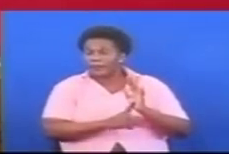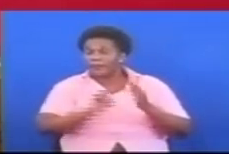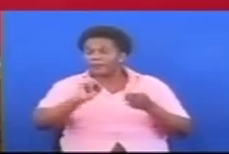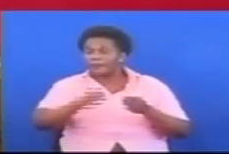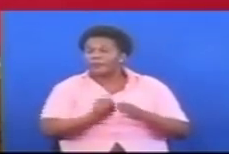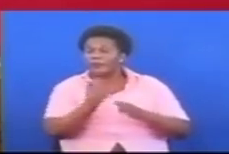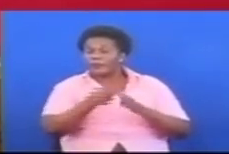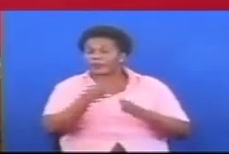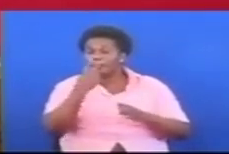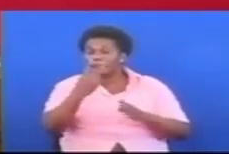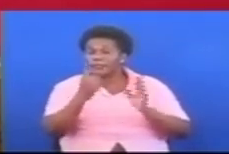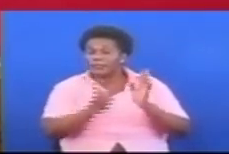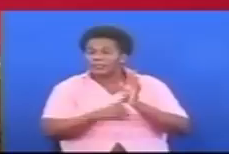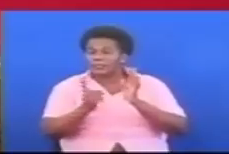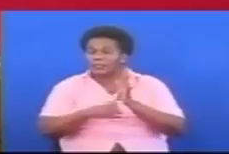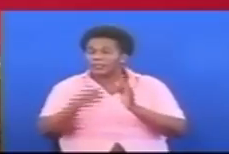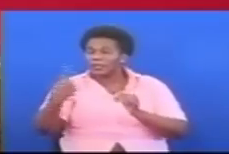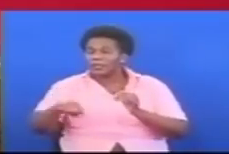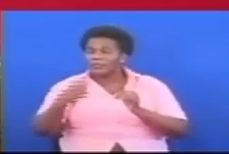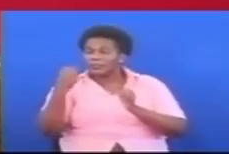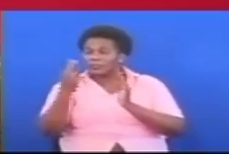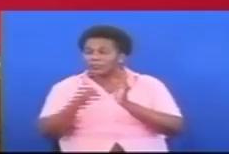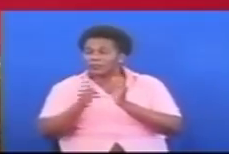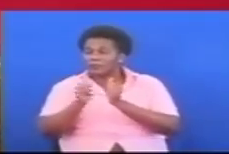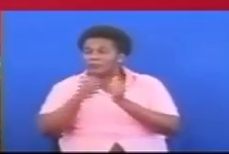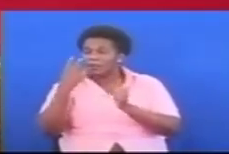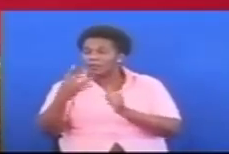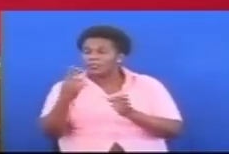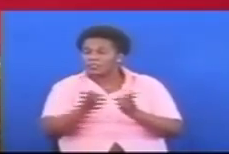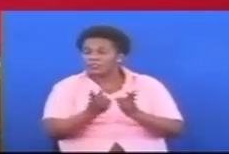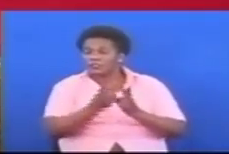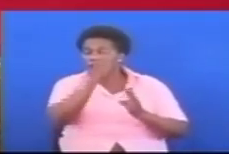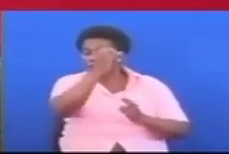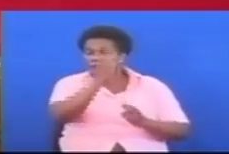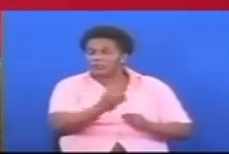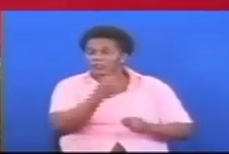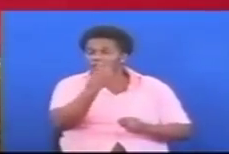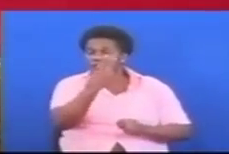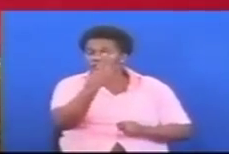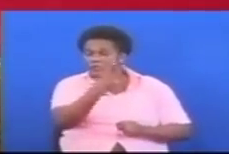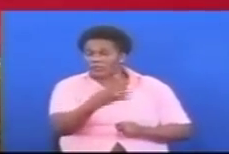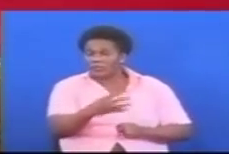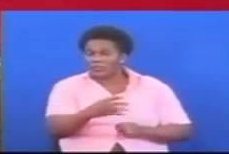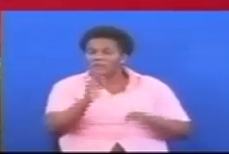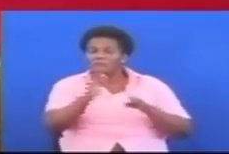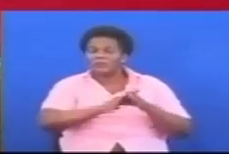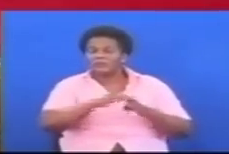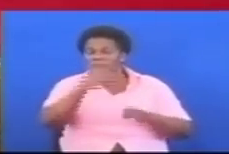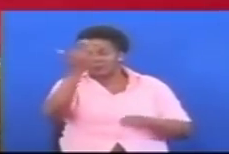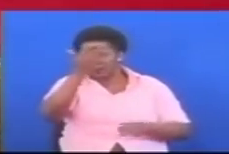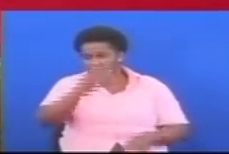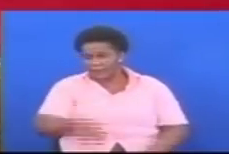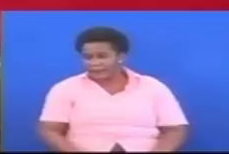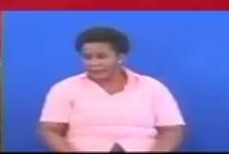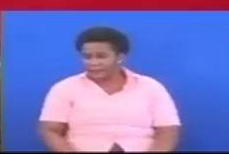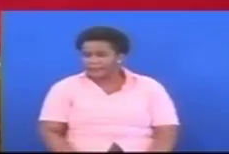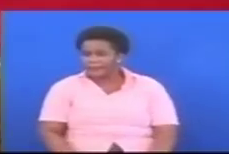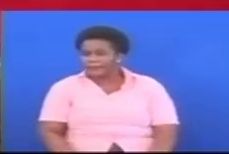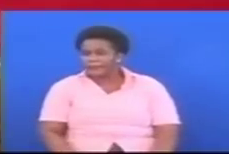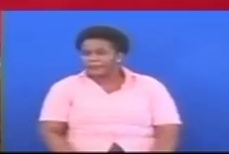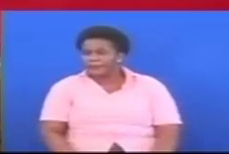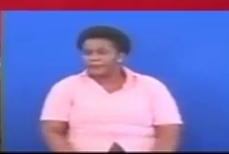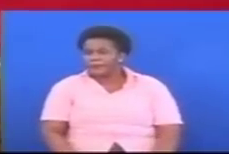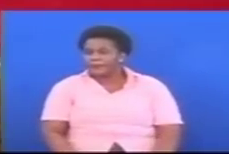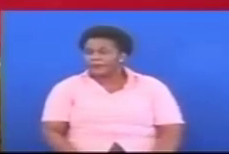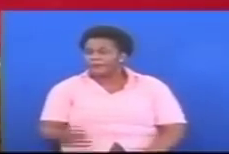milioni 266,714 sawa na 24% ni kwa ajili ya gharama ya matumizi mengineo, other charges OC,